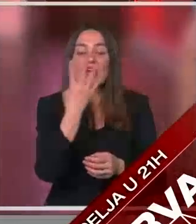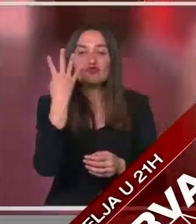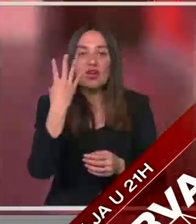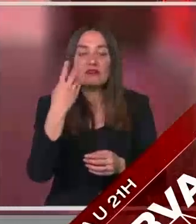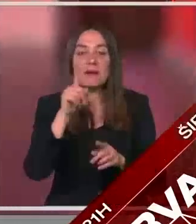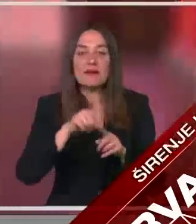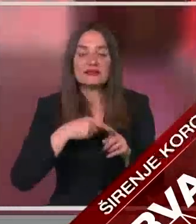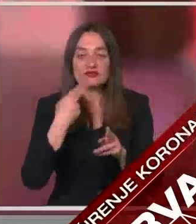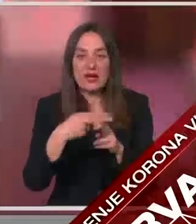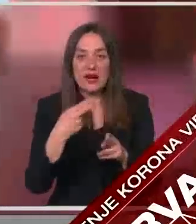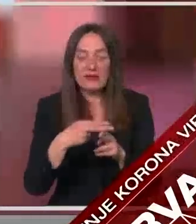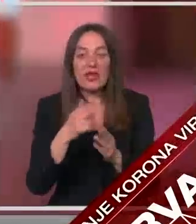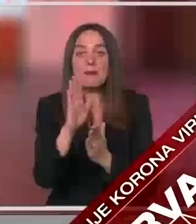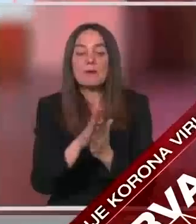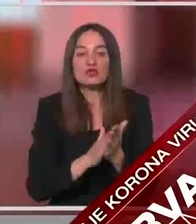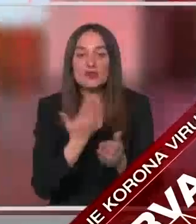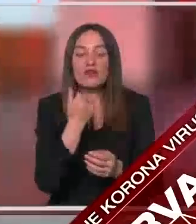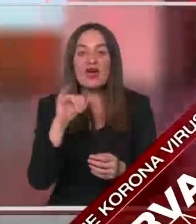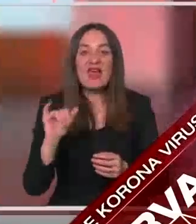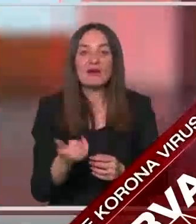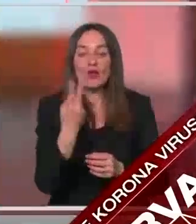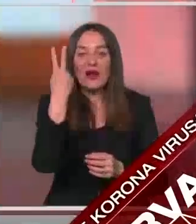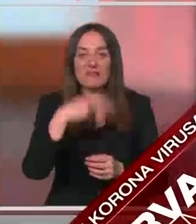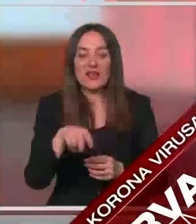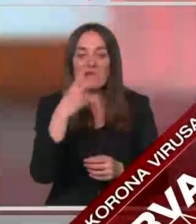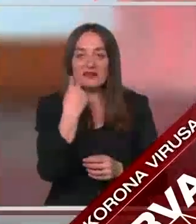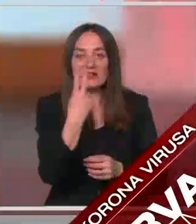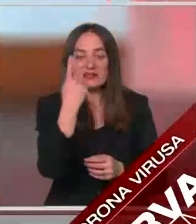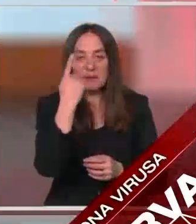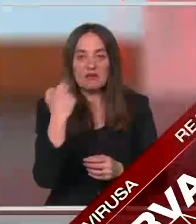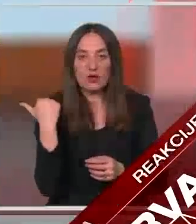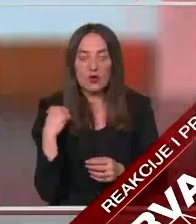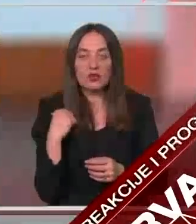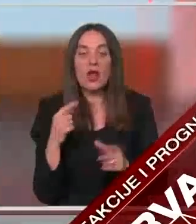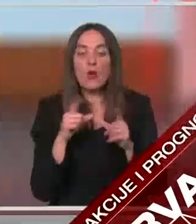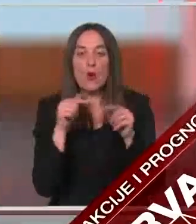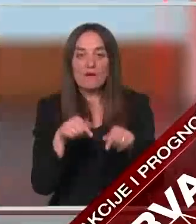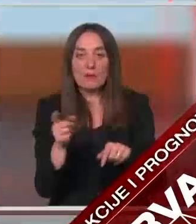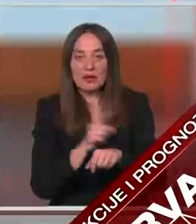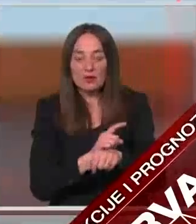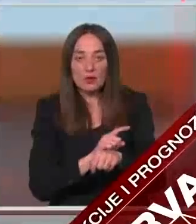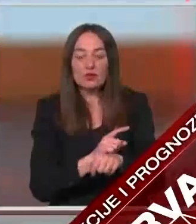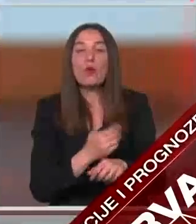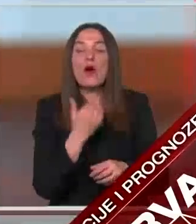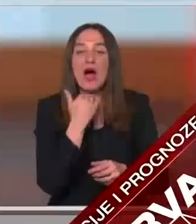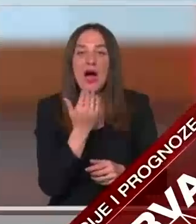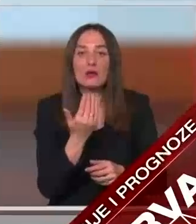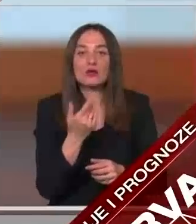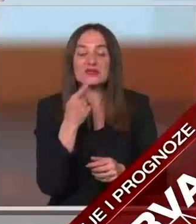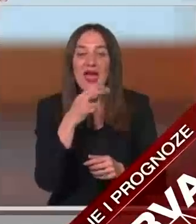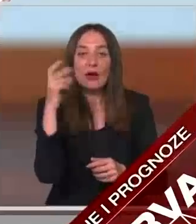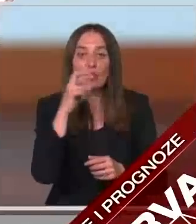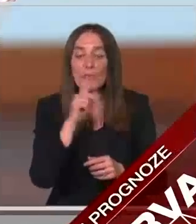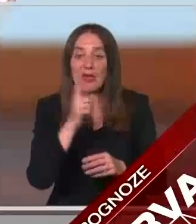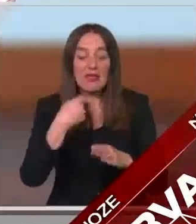24 mesečne rate, počevši od januara 2021. godine. U ovom trenutku, ako se